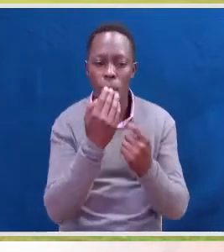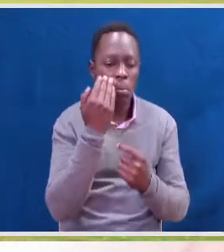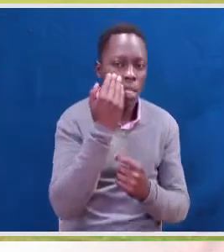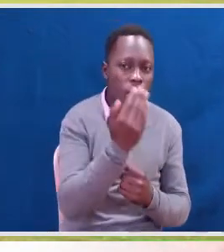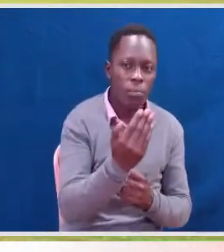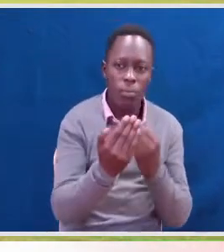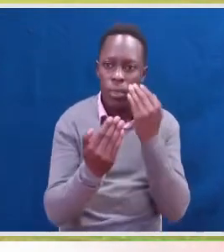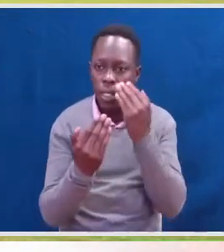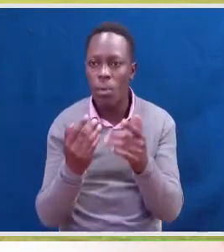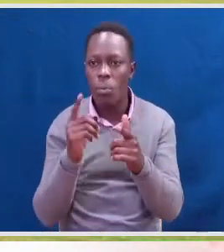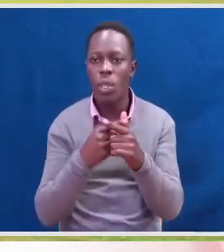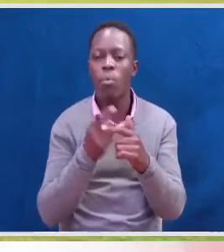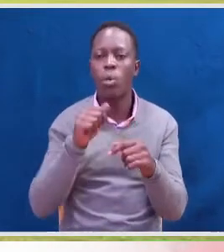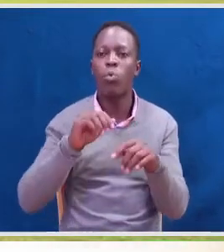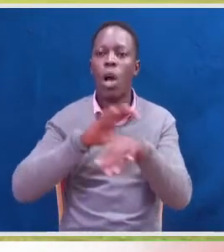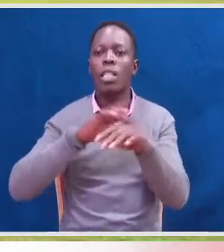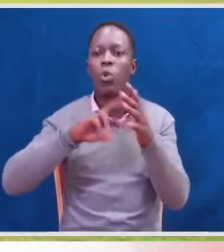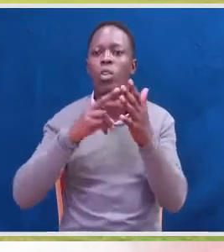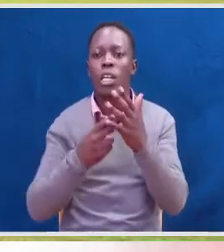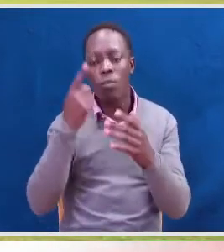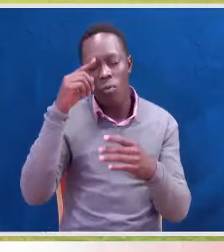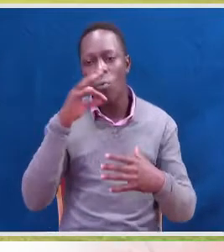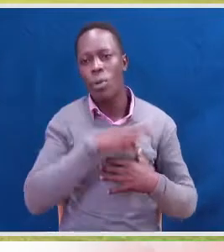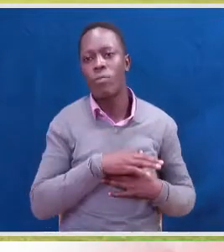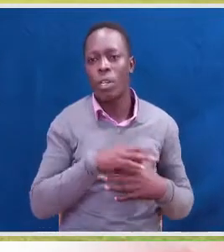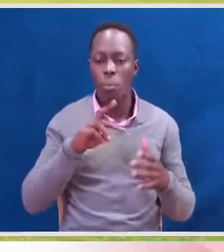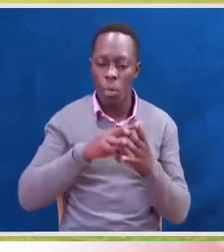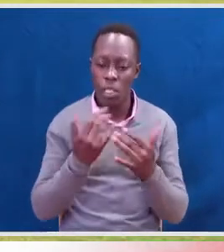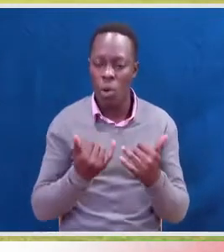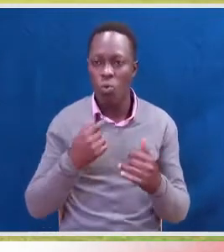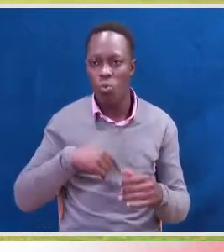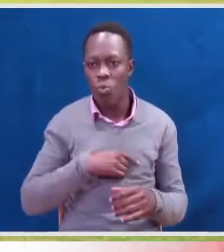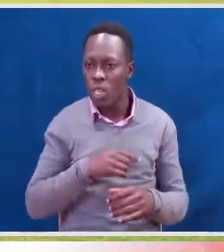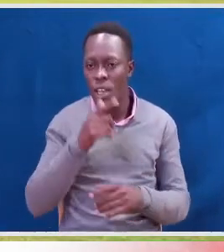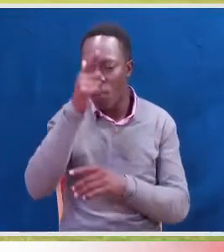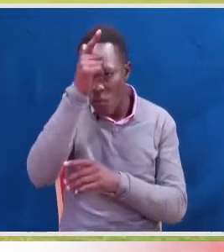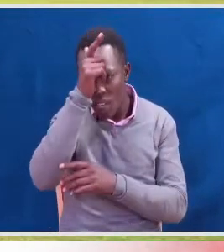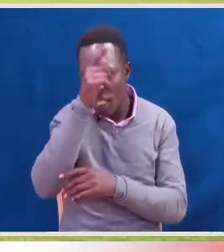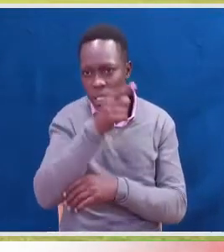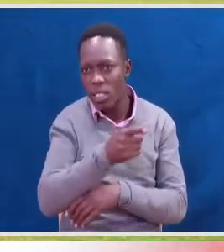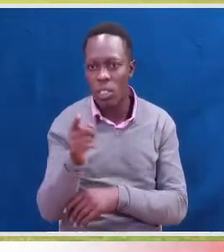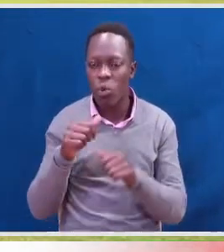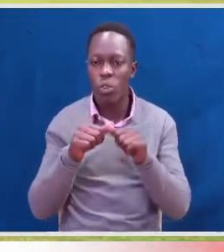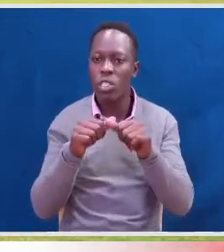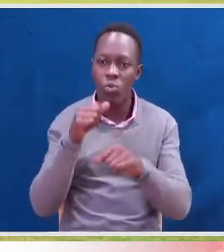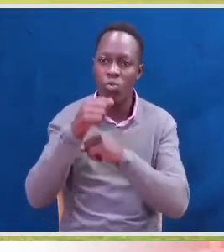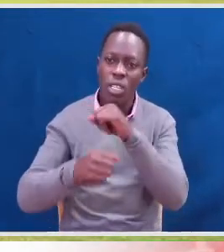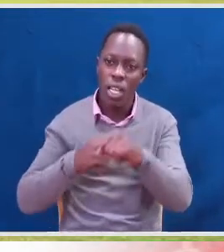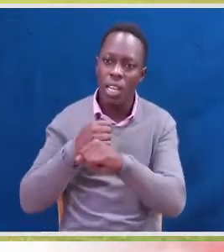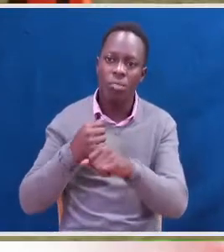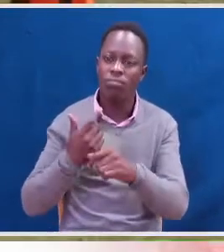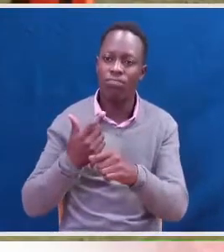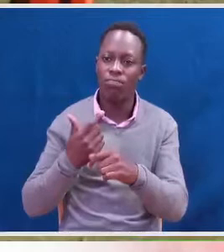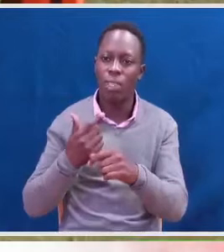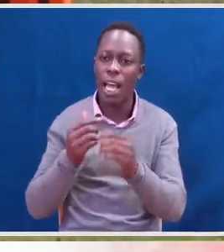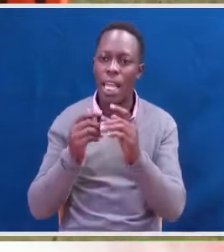aweze kupata hizo contracts zenye ataweza kupata pesa. So inabidi tu wacheze hii ligi yetu ya hapa. Miaka inaenda, talent